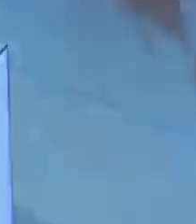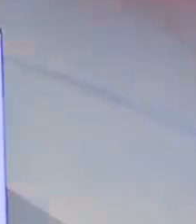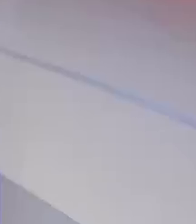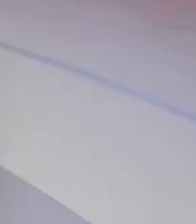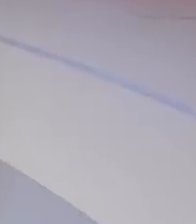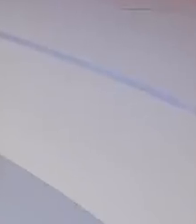kalın